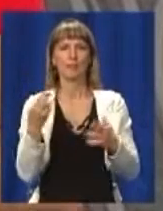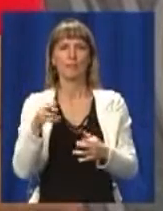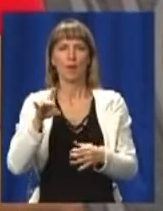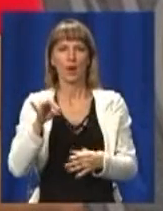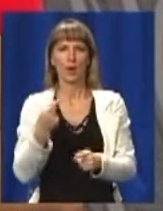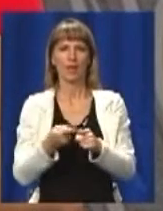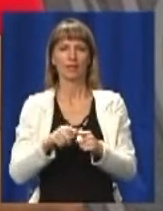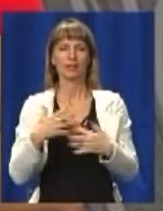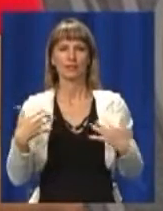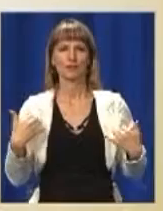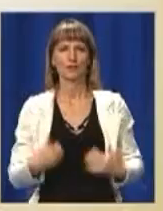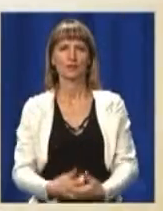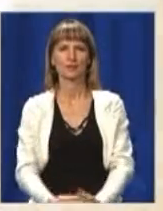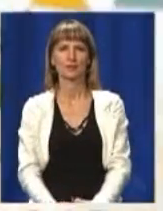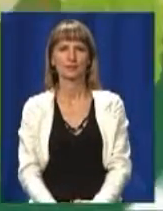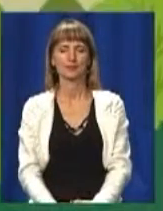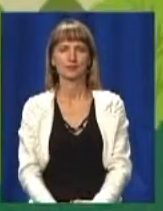тваринку.